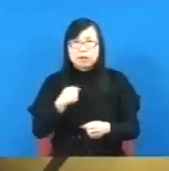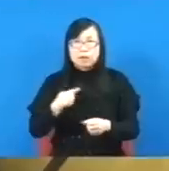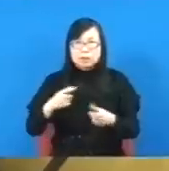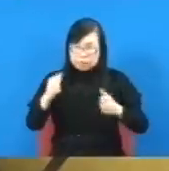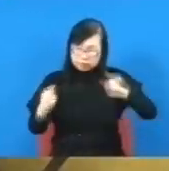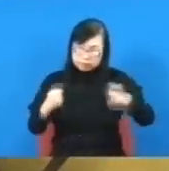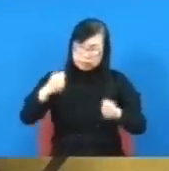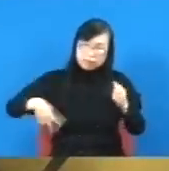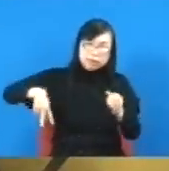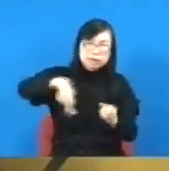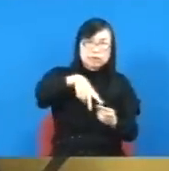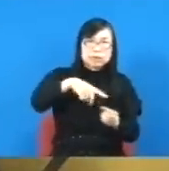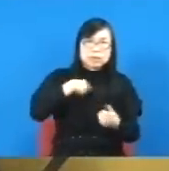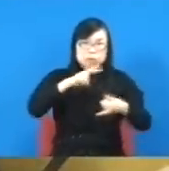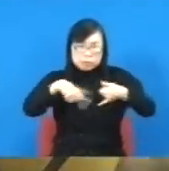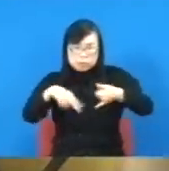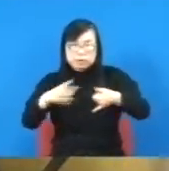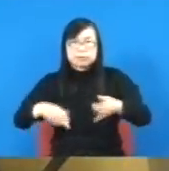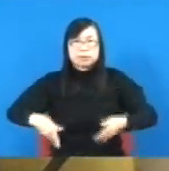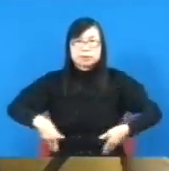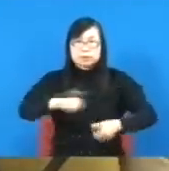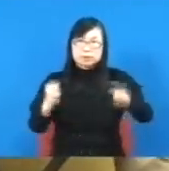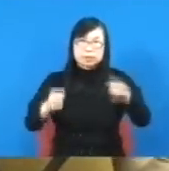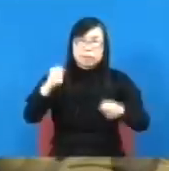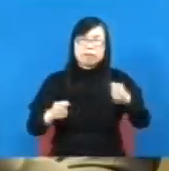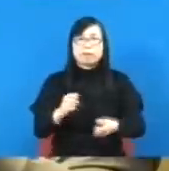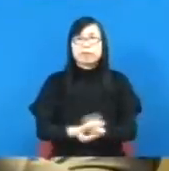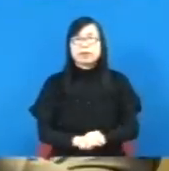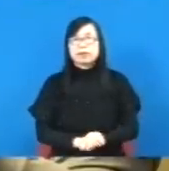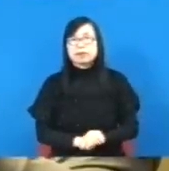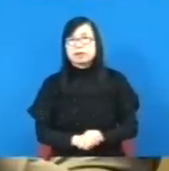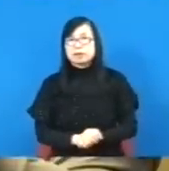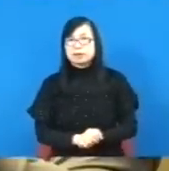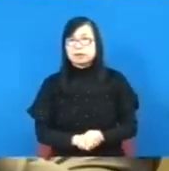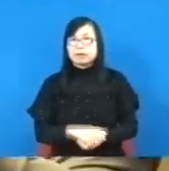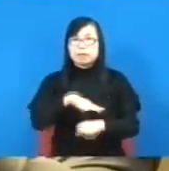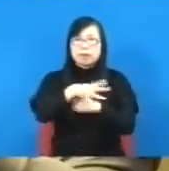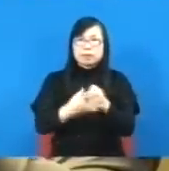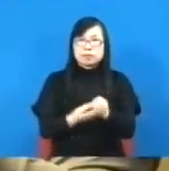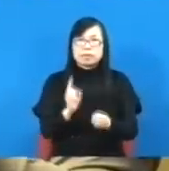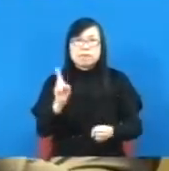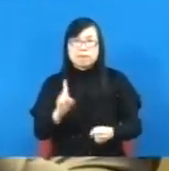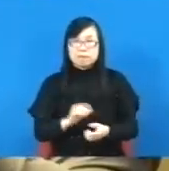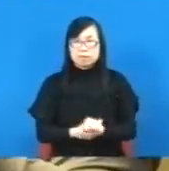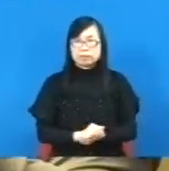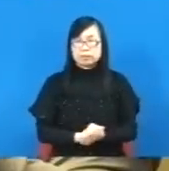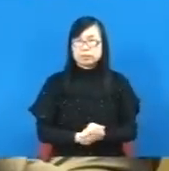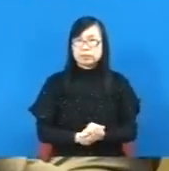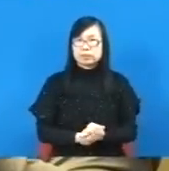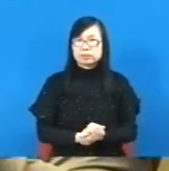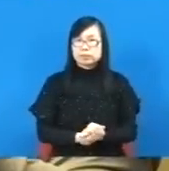俾人拎咗驗車啦。 嗱，講又講，你話講緊 咁佢包容喎，梗係包容佢啦。 即